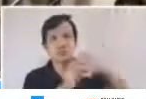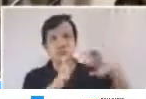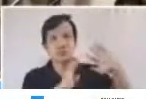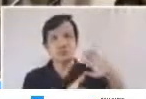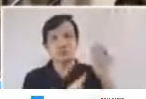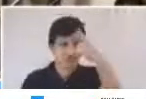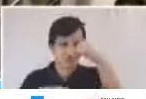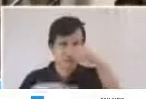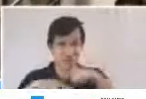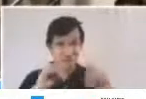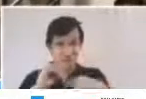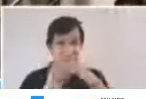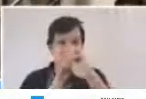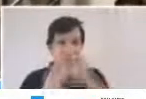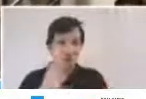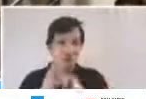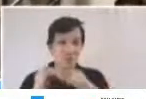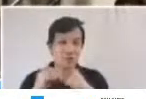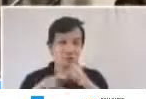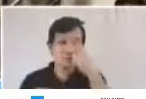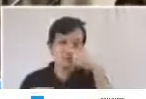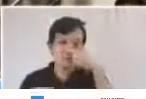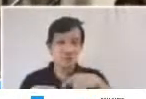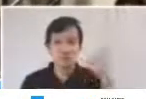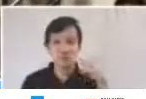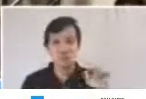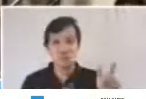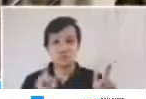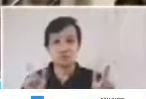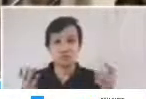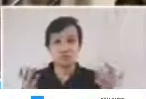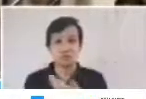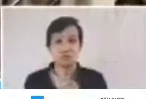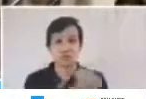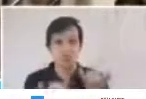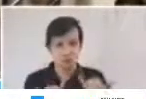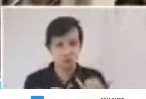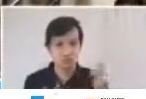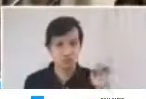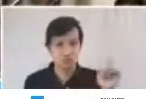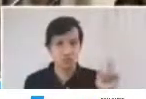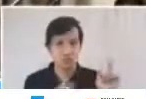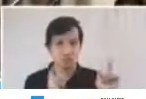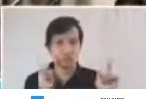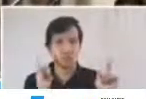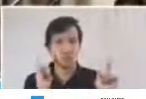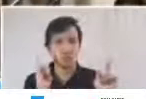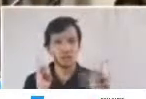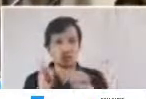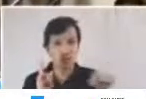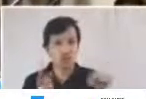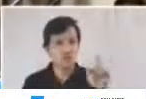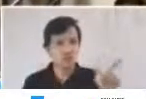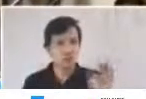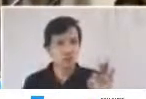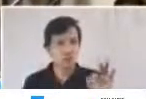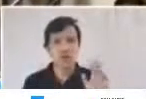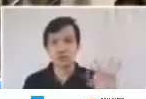6 monthly installments after the 30-day grace period. Ang requirement lang po, they will fill